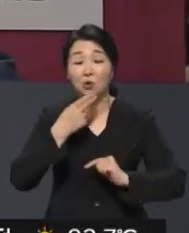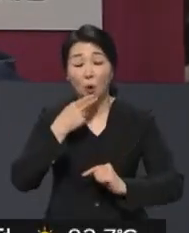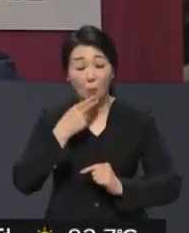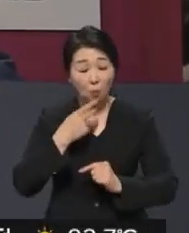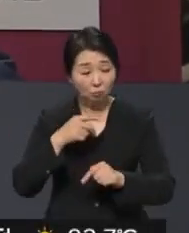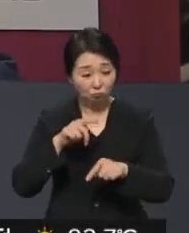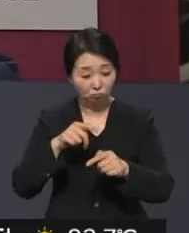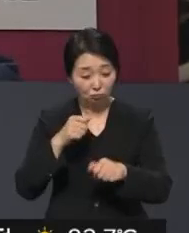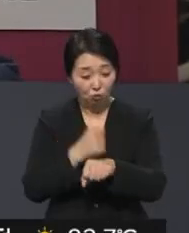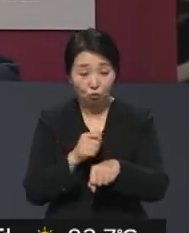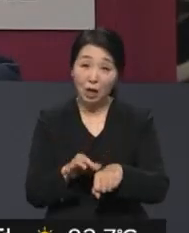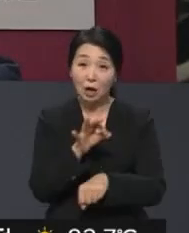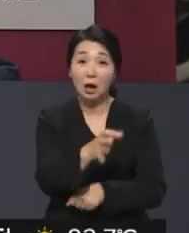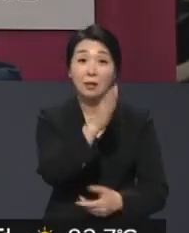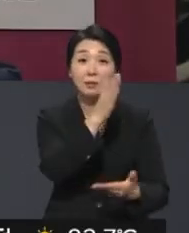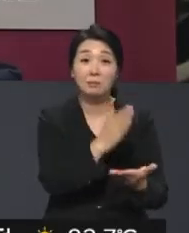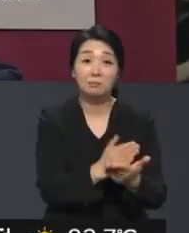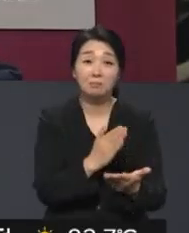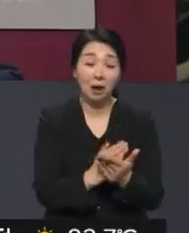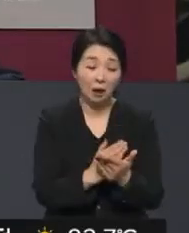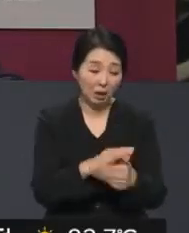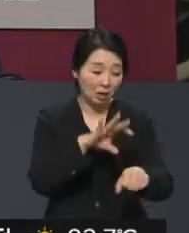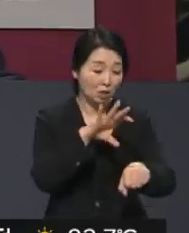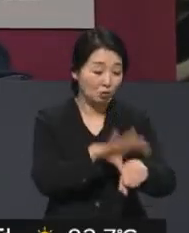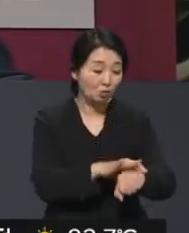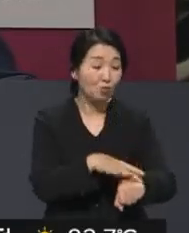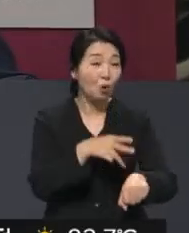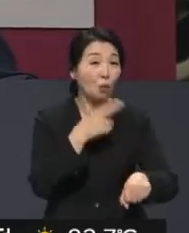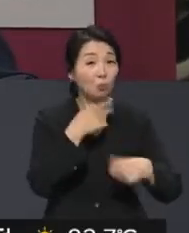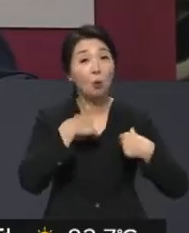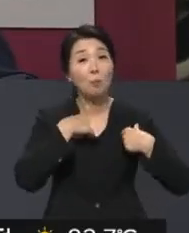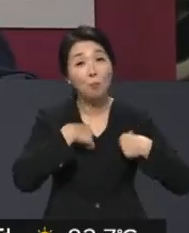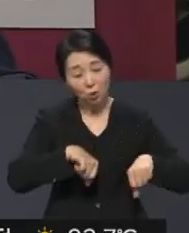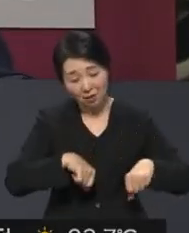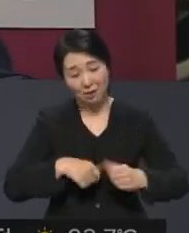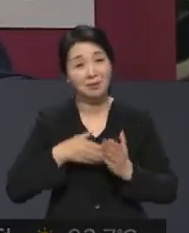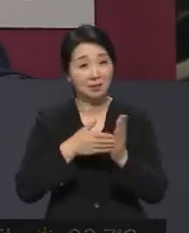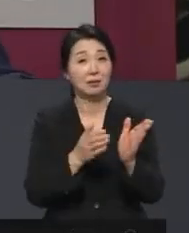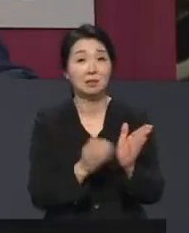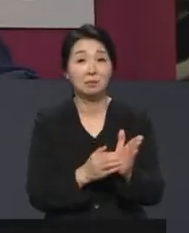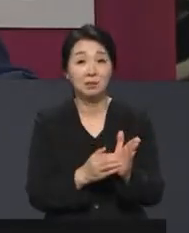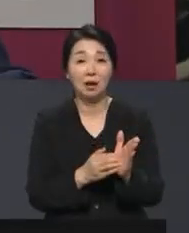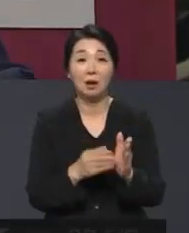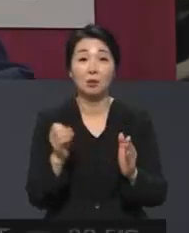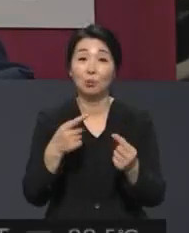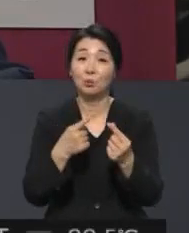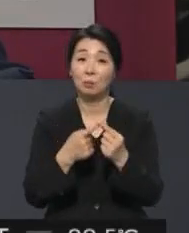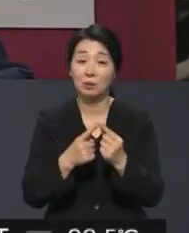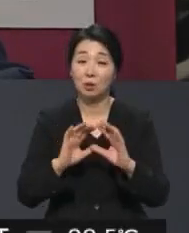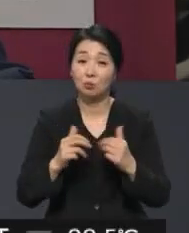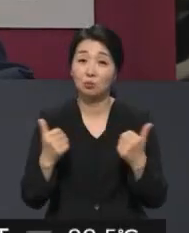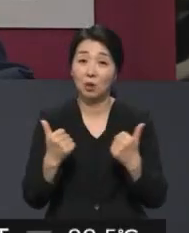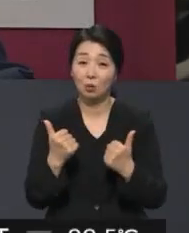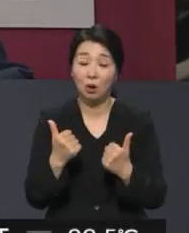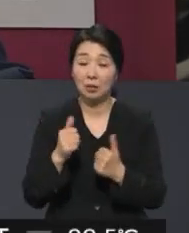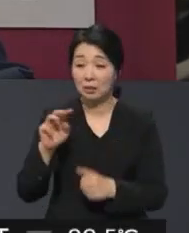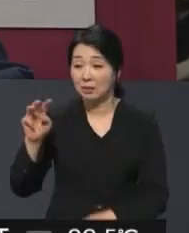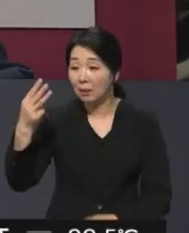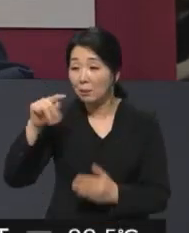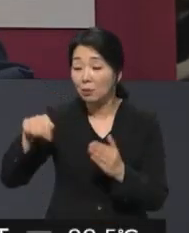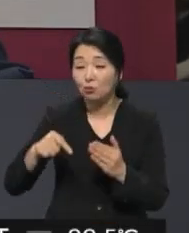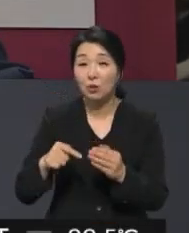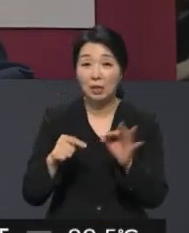방안, 또 불체포 특권 포기 서명까지 이렇게 제안을 했는데요. 여기에서 첫 번째, 국회의원 300명